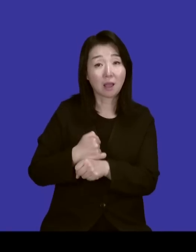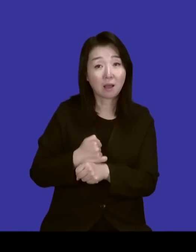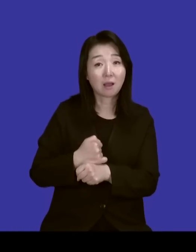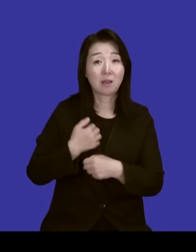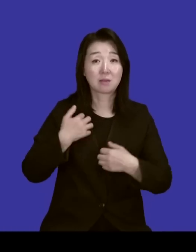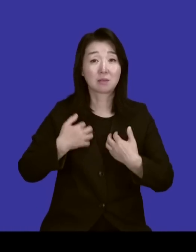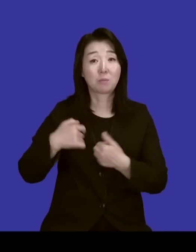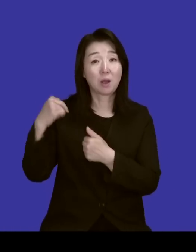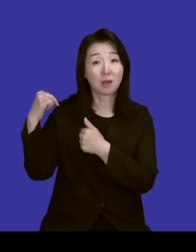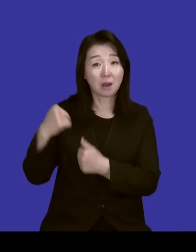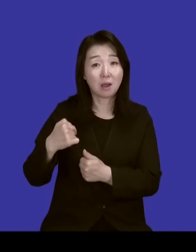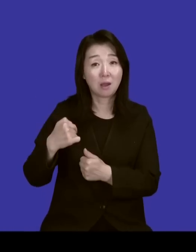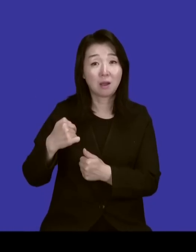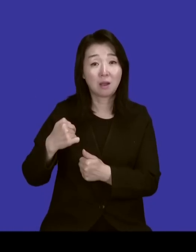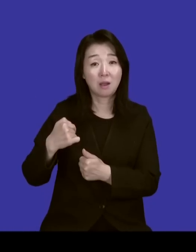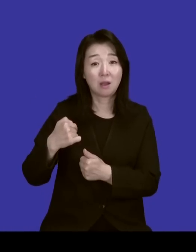기뻐하라.